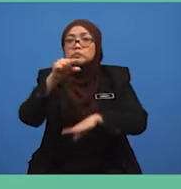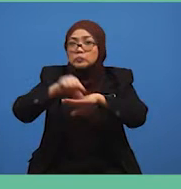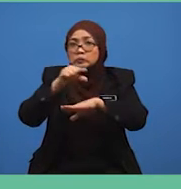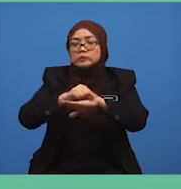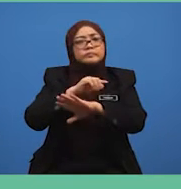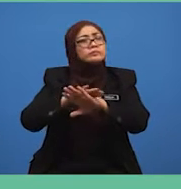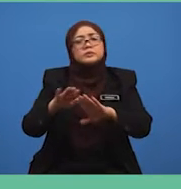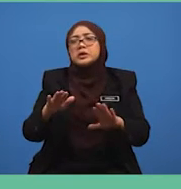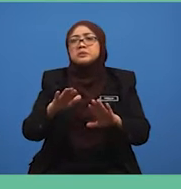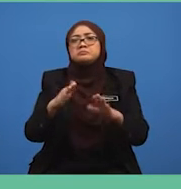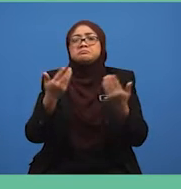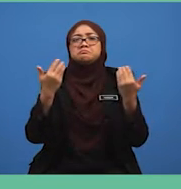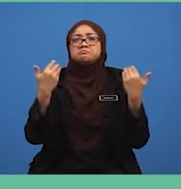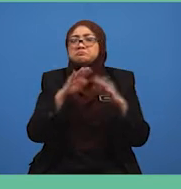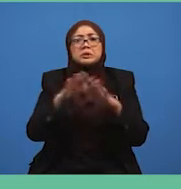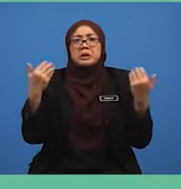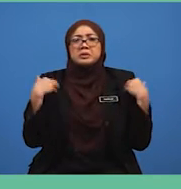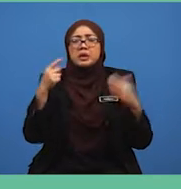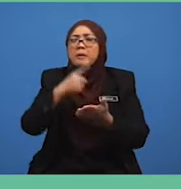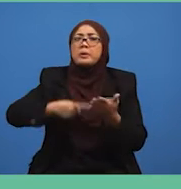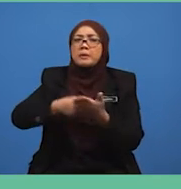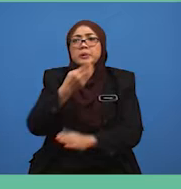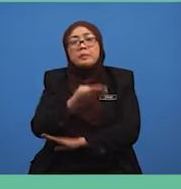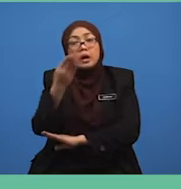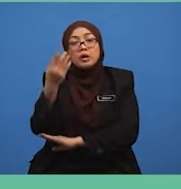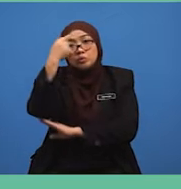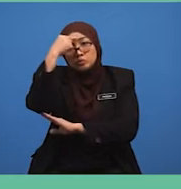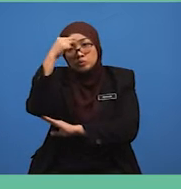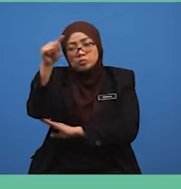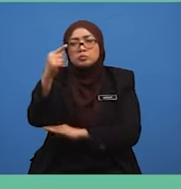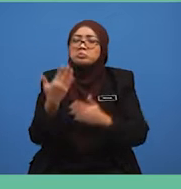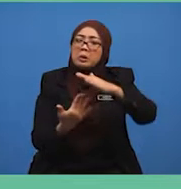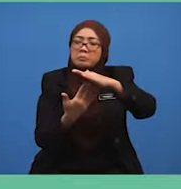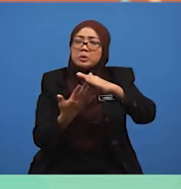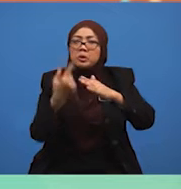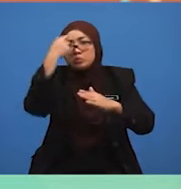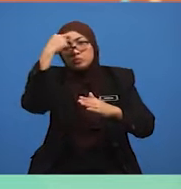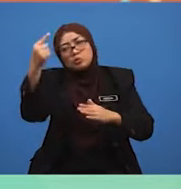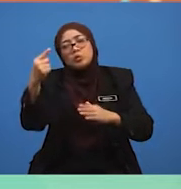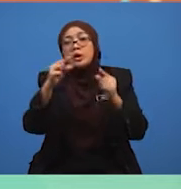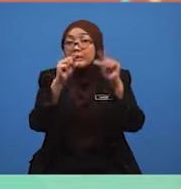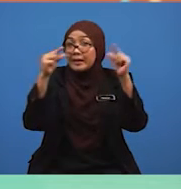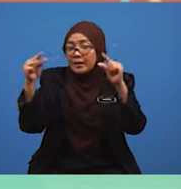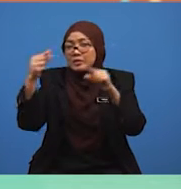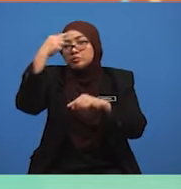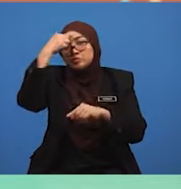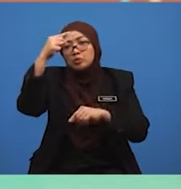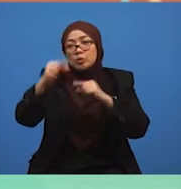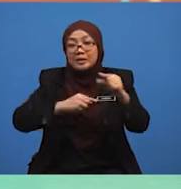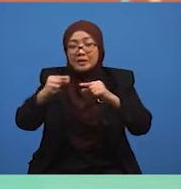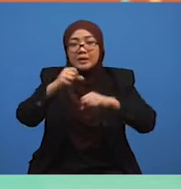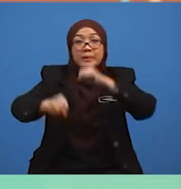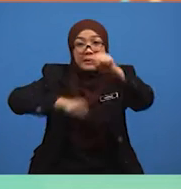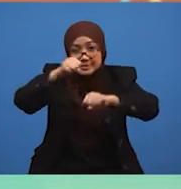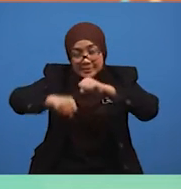memerlukan bahan api fosil untuk menggerakkannya. Oleh sebab itu, basikal